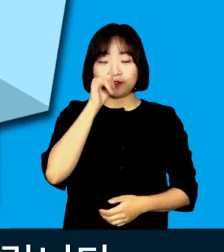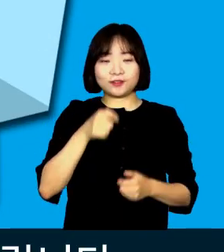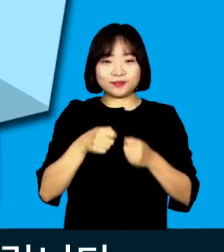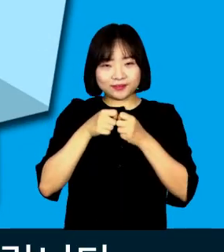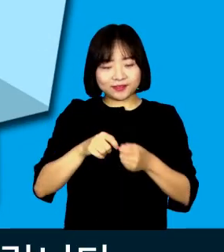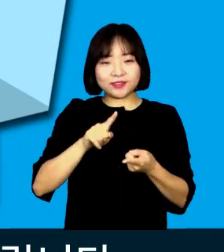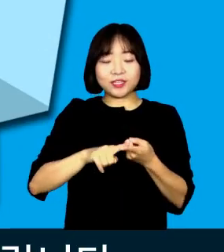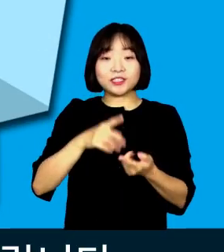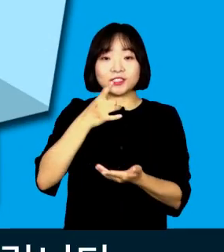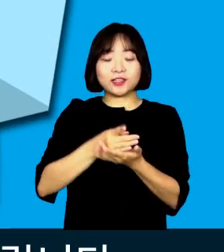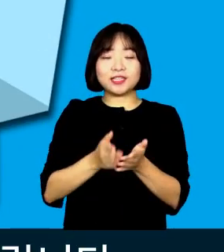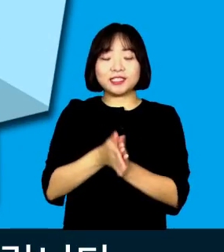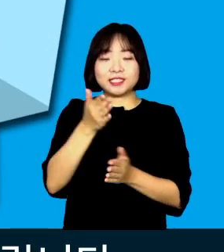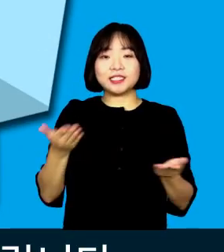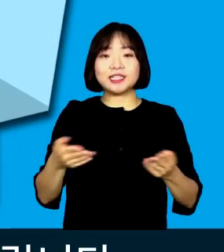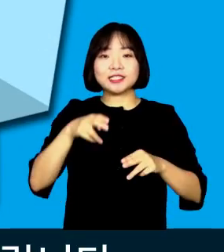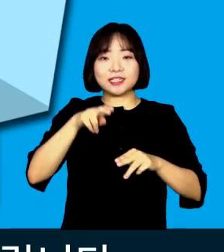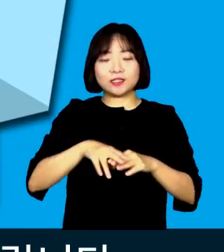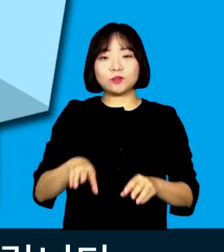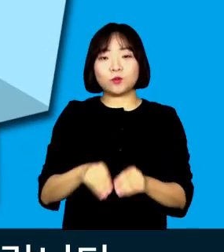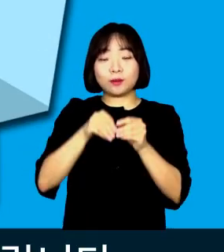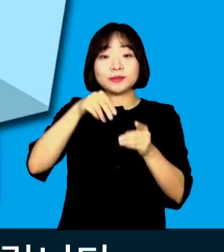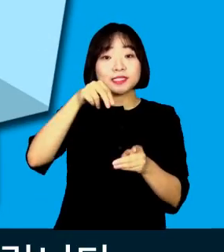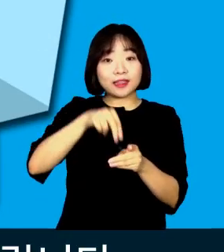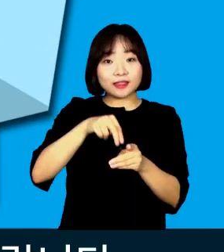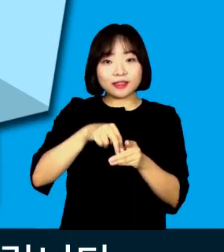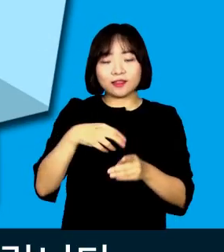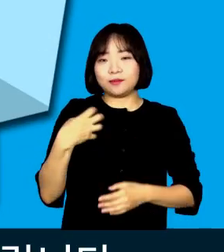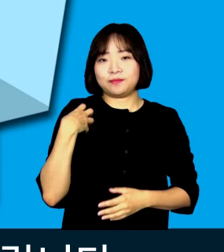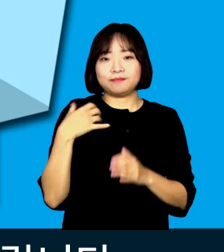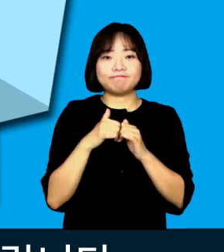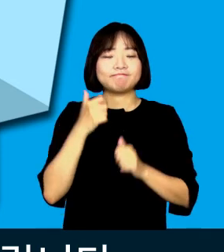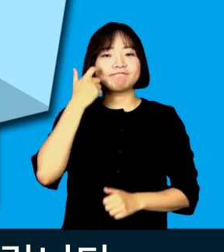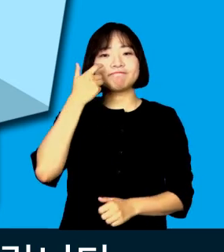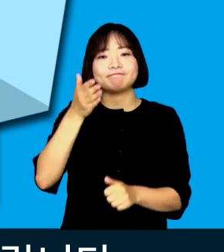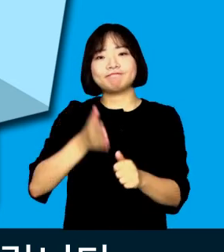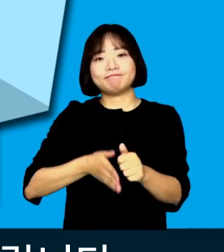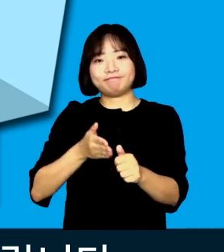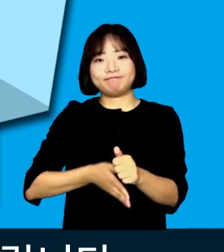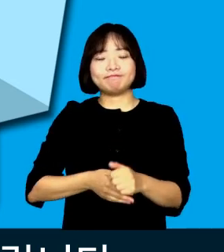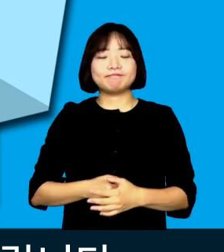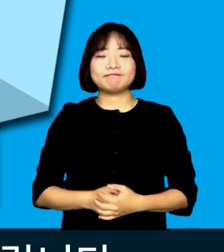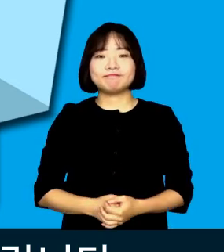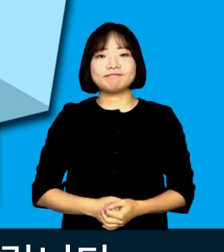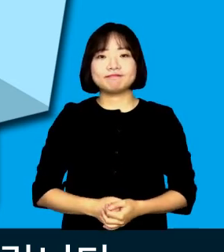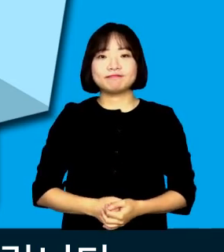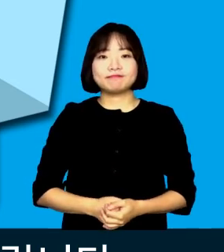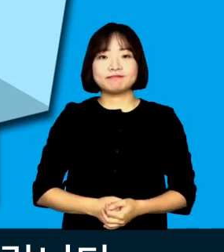자세한 사항은 천안시 일자리종합지원센터 채용지원 담당자에게 문의 바랍니다.